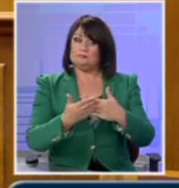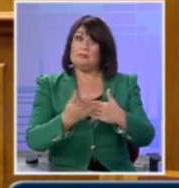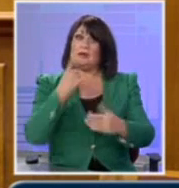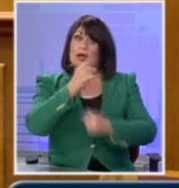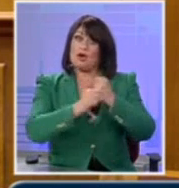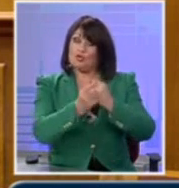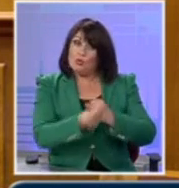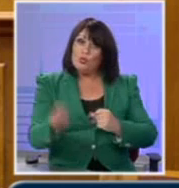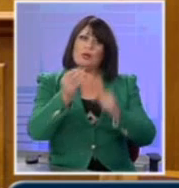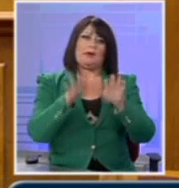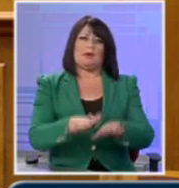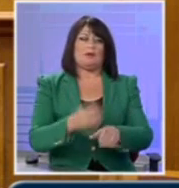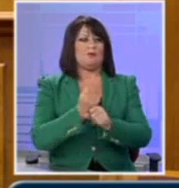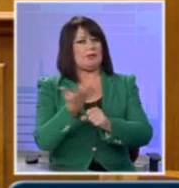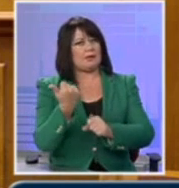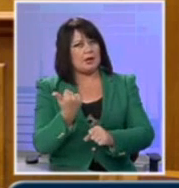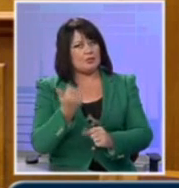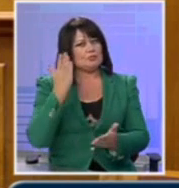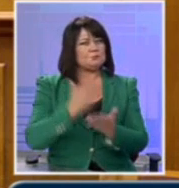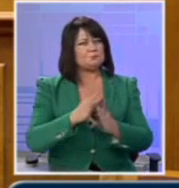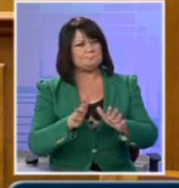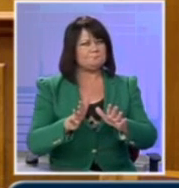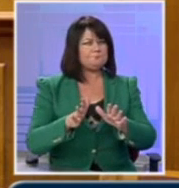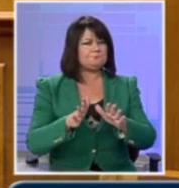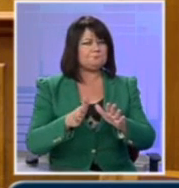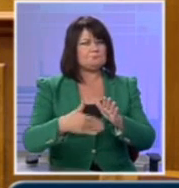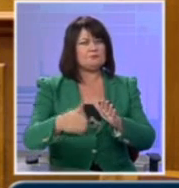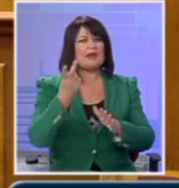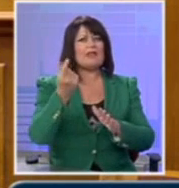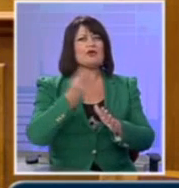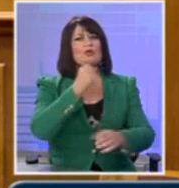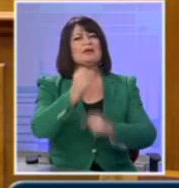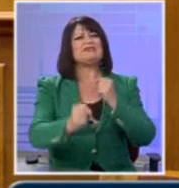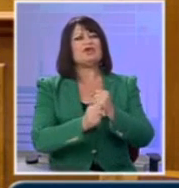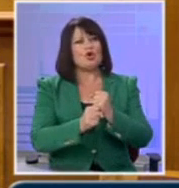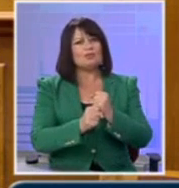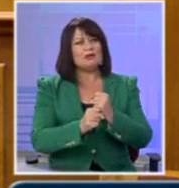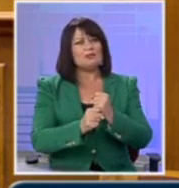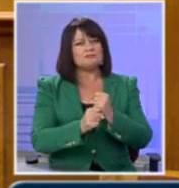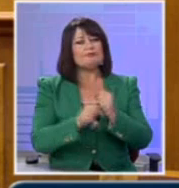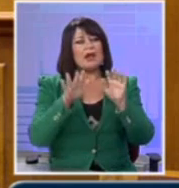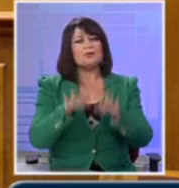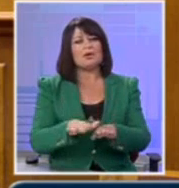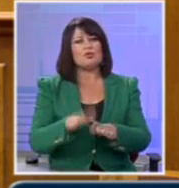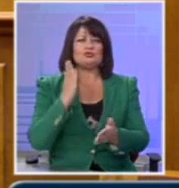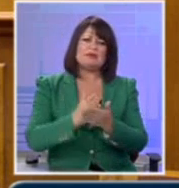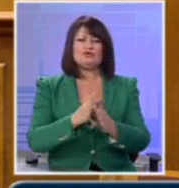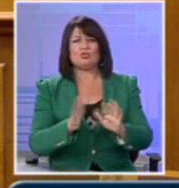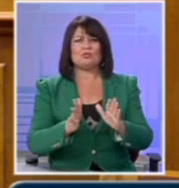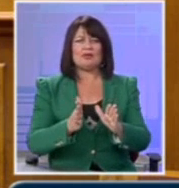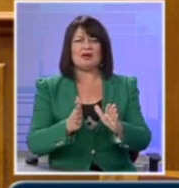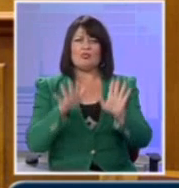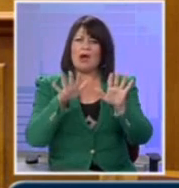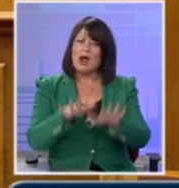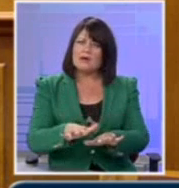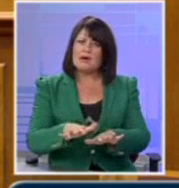μήνες. Με μέση διάρκεια ανεργίας, τα 2,5 χρόνια κάθε άνεργος κατά μέσο όρο έμεινε στην